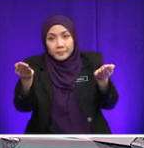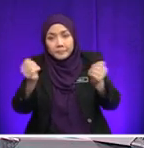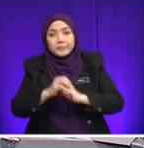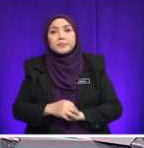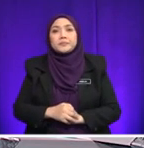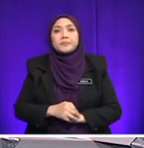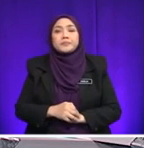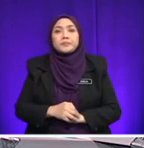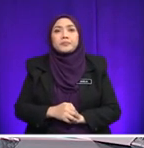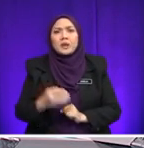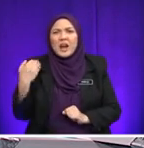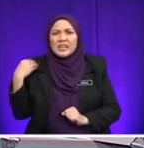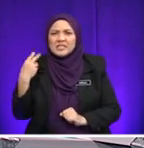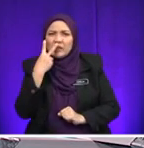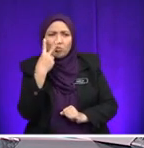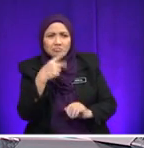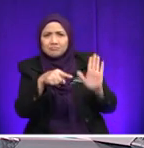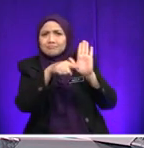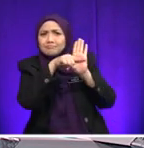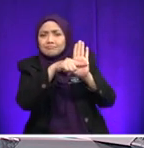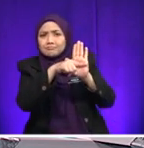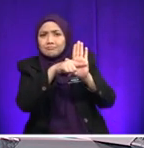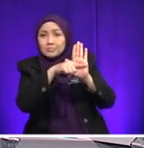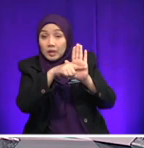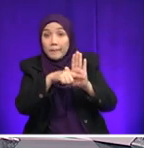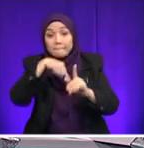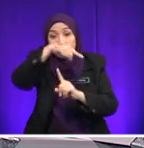simbol negative disitu jadi apabila